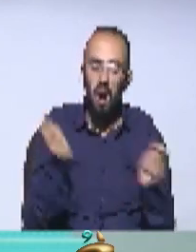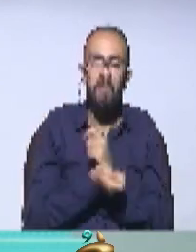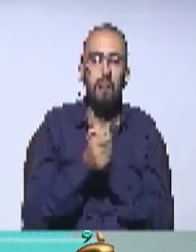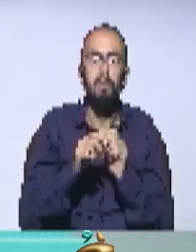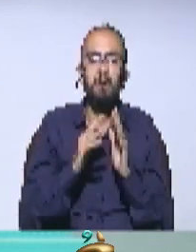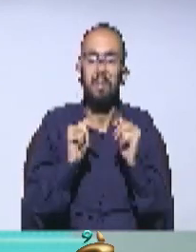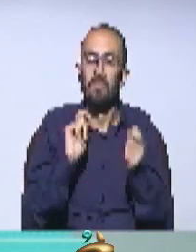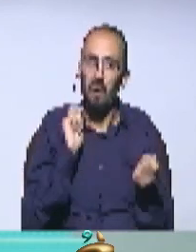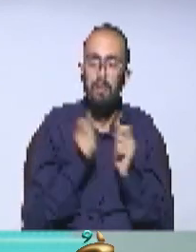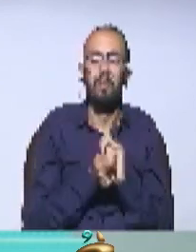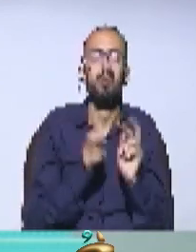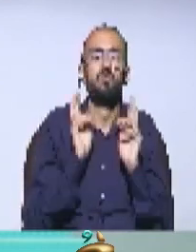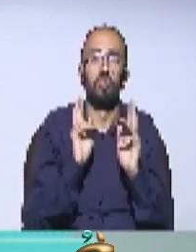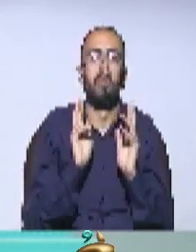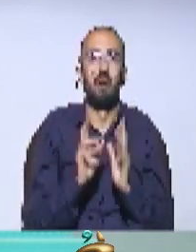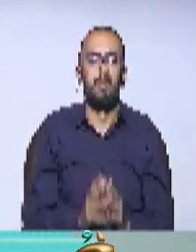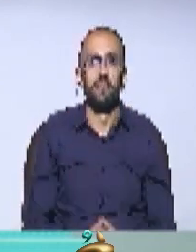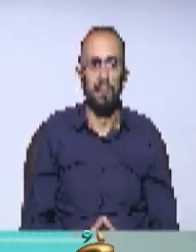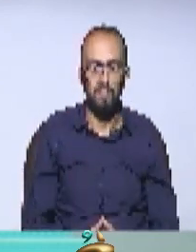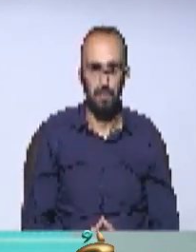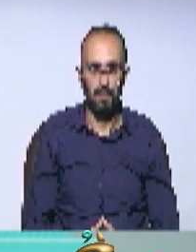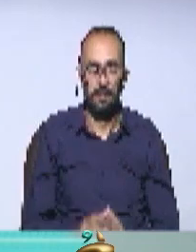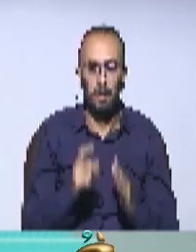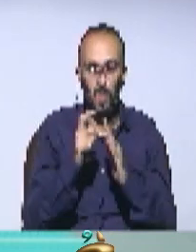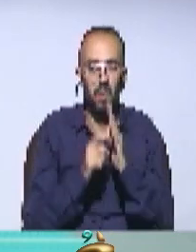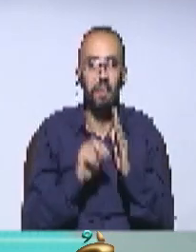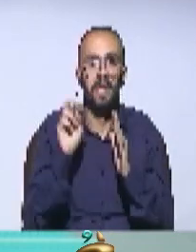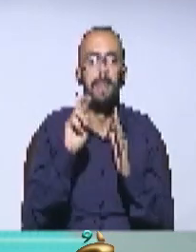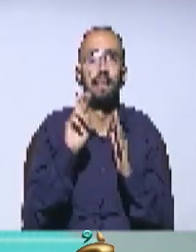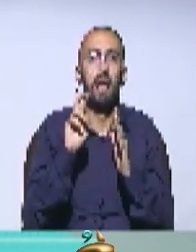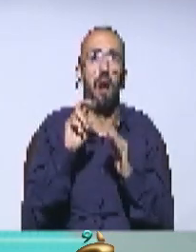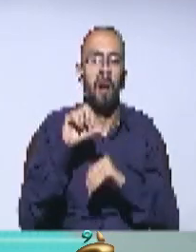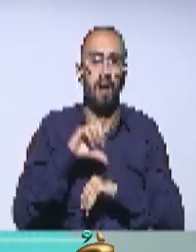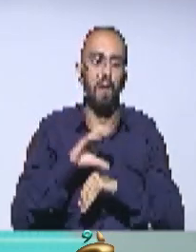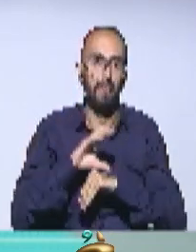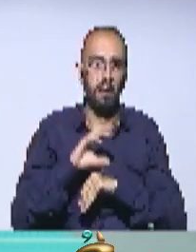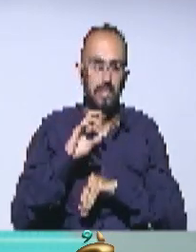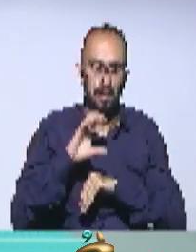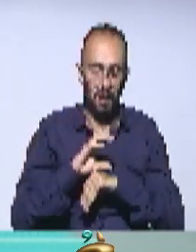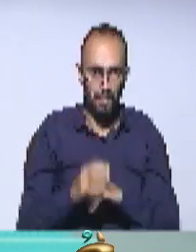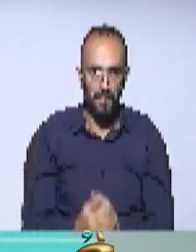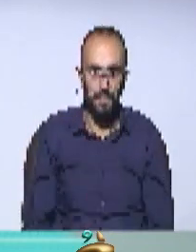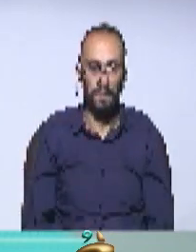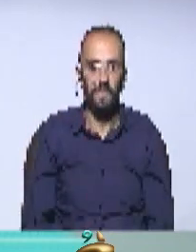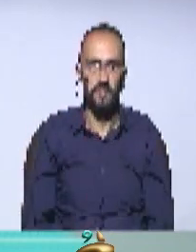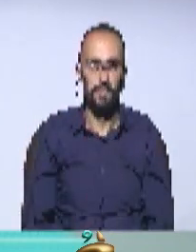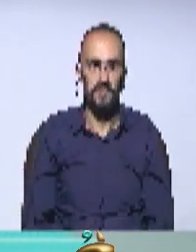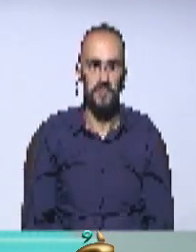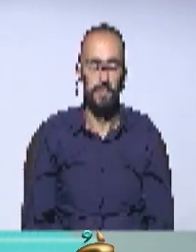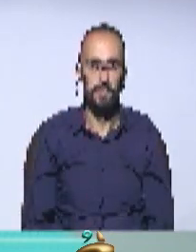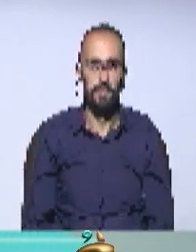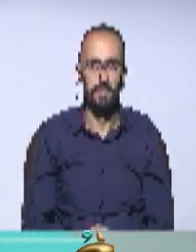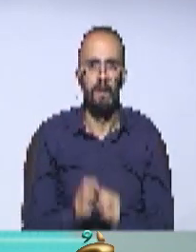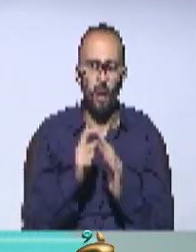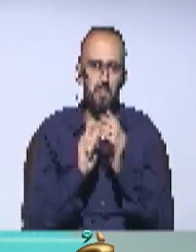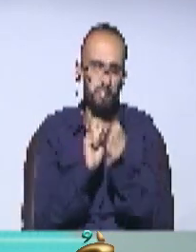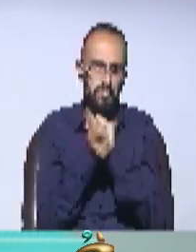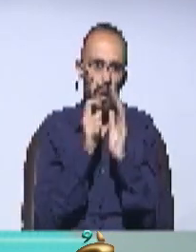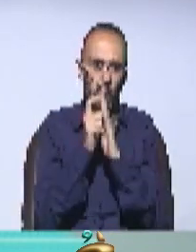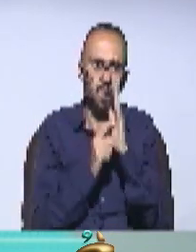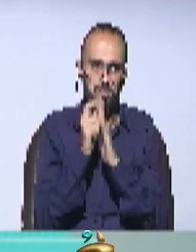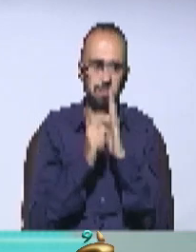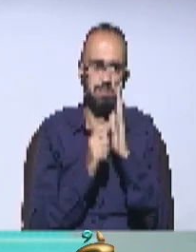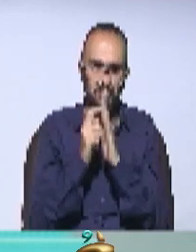جدا. يعني صدر قانون الكنائس في برلمان 2015، وكنا نتناقش فيه